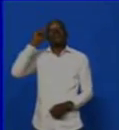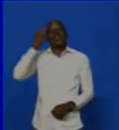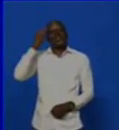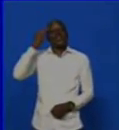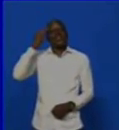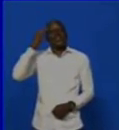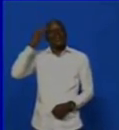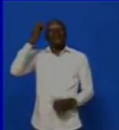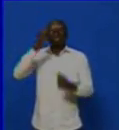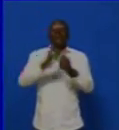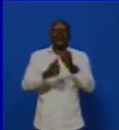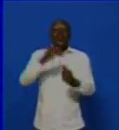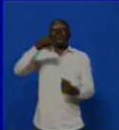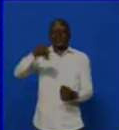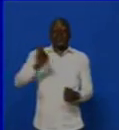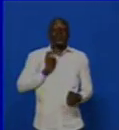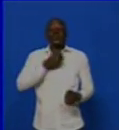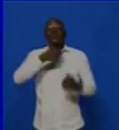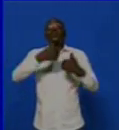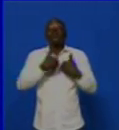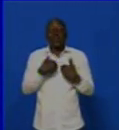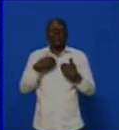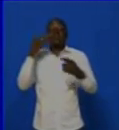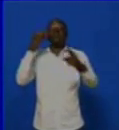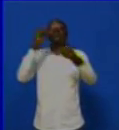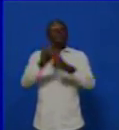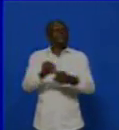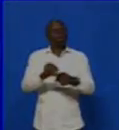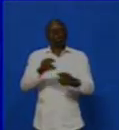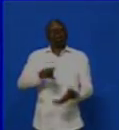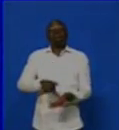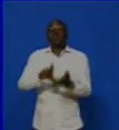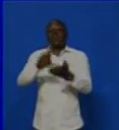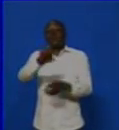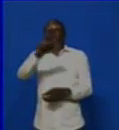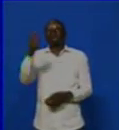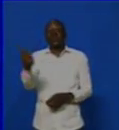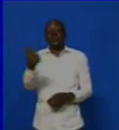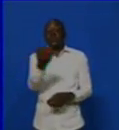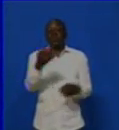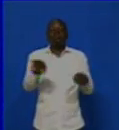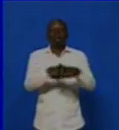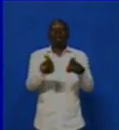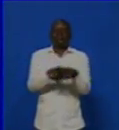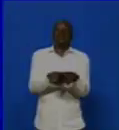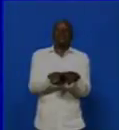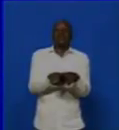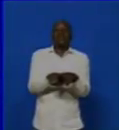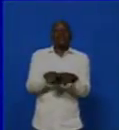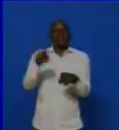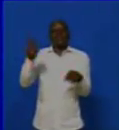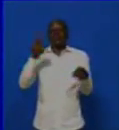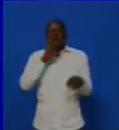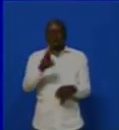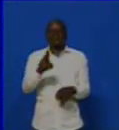que nous avions au début sont pratiquement levées. Alors, les autres spéculations aussi sont au stade, notamment